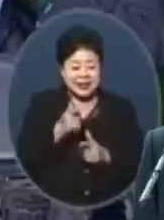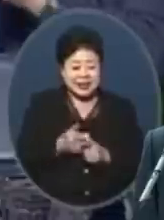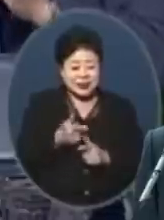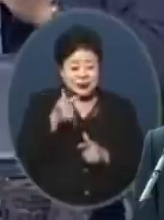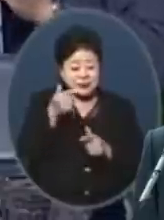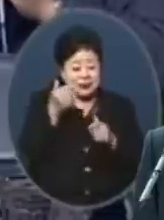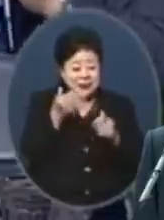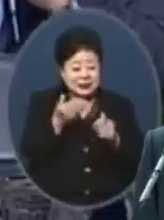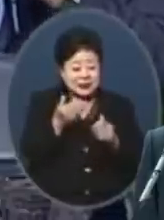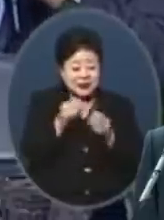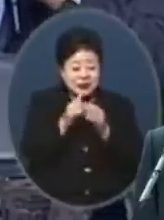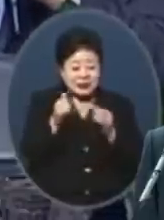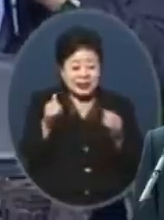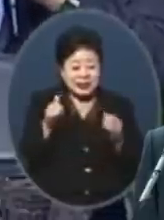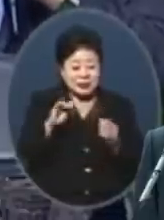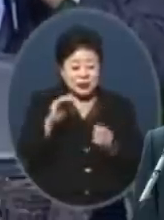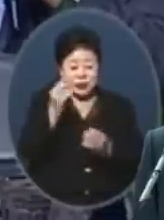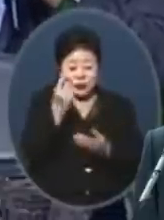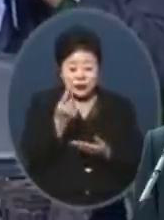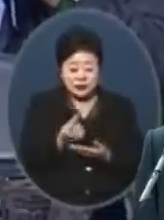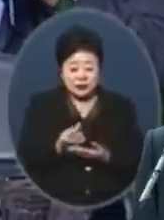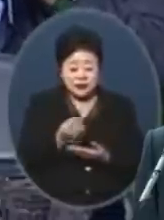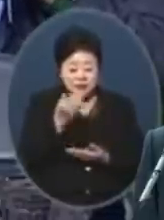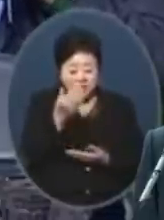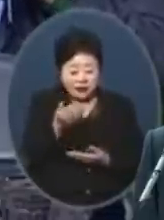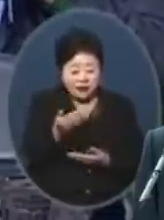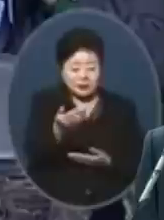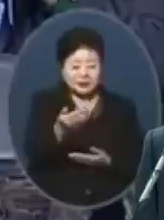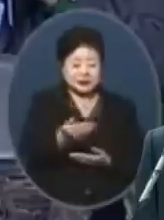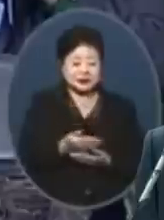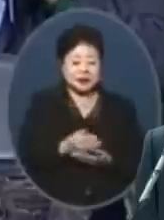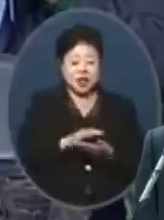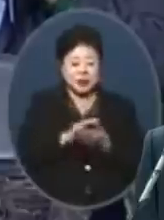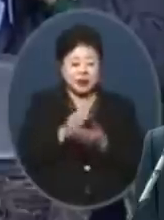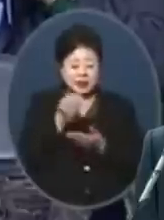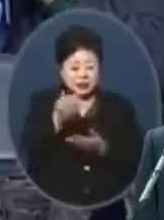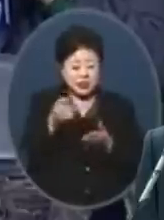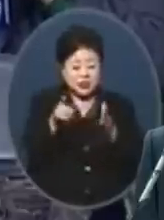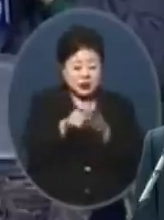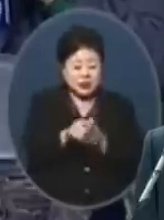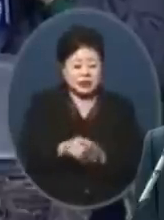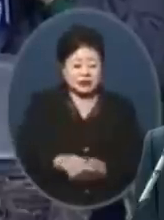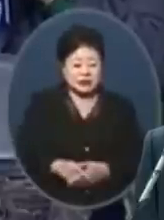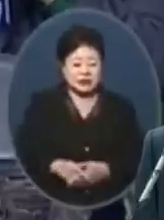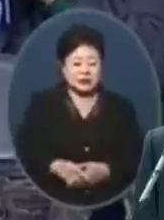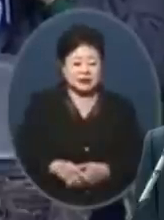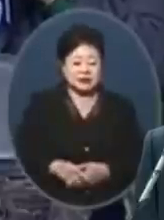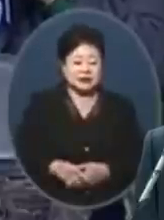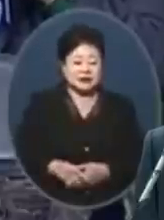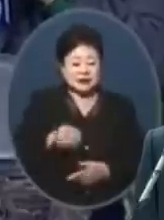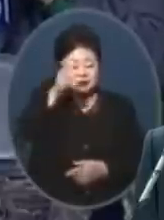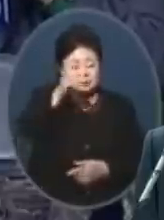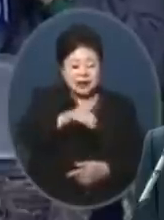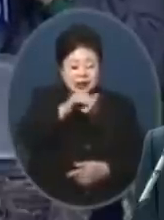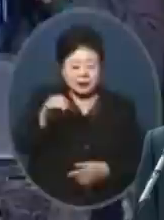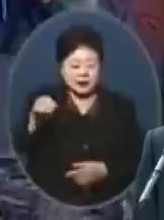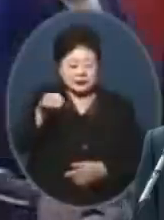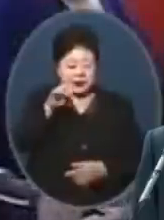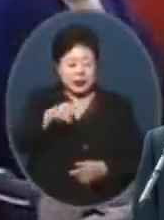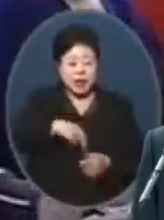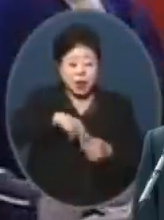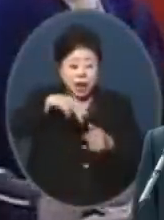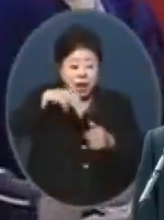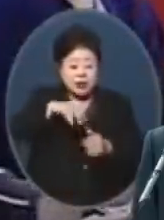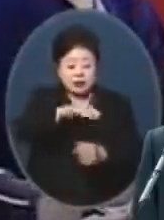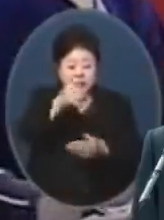예수님께서 사람이 되어 오셔서 여러분을 변화시키기 위하여 갈보리 십자가에 올라가서